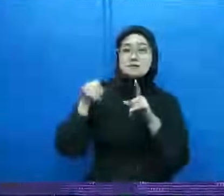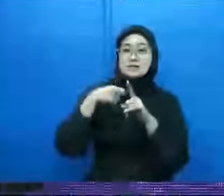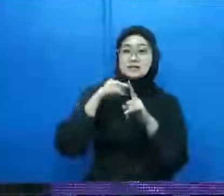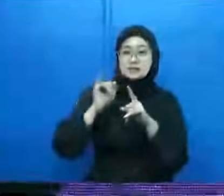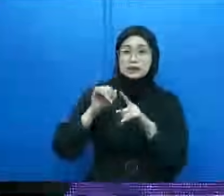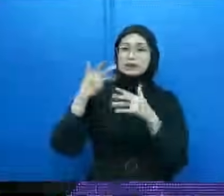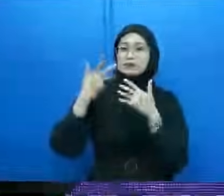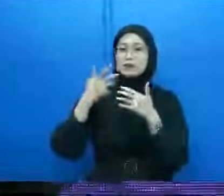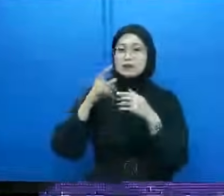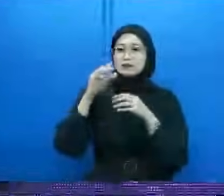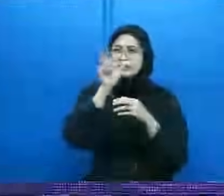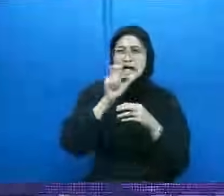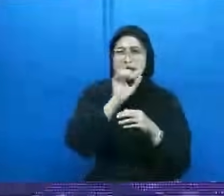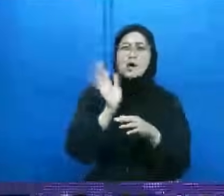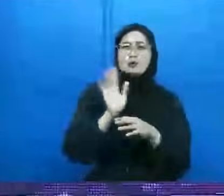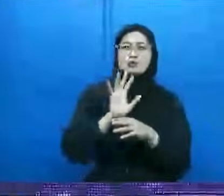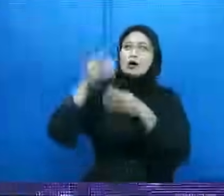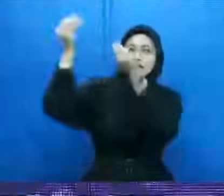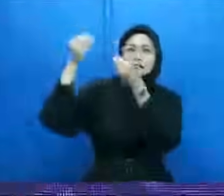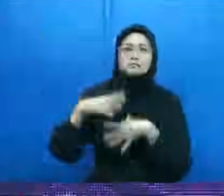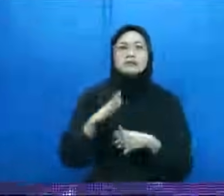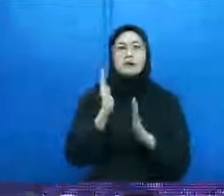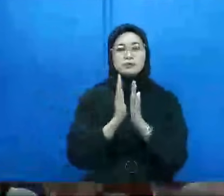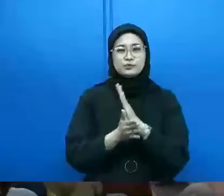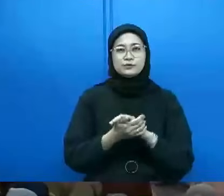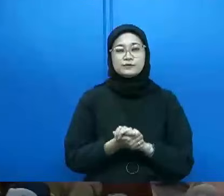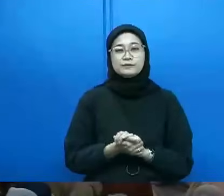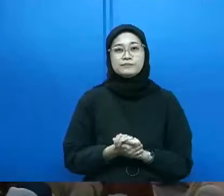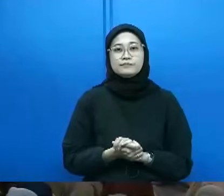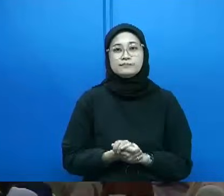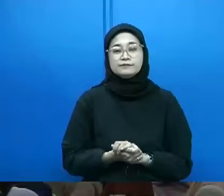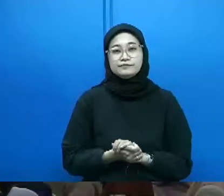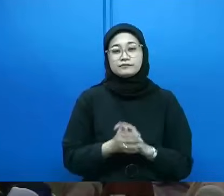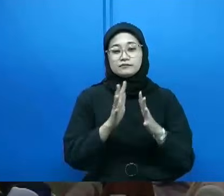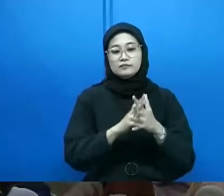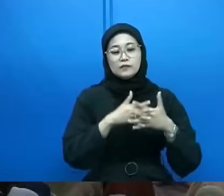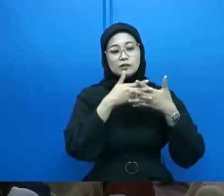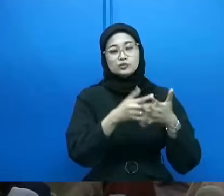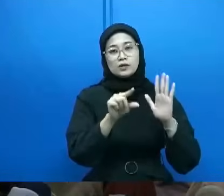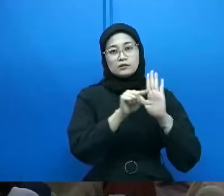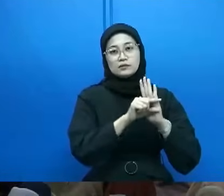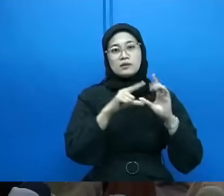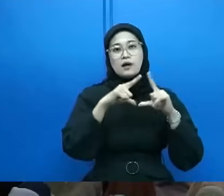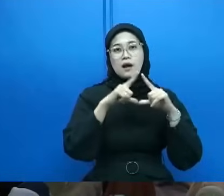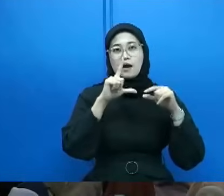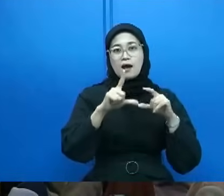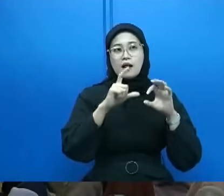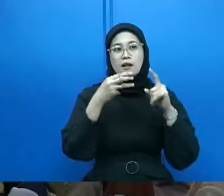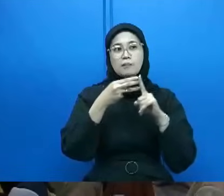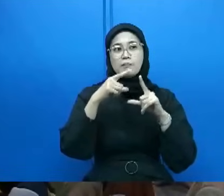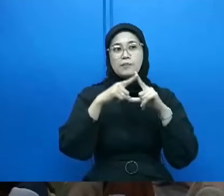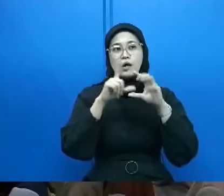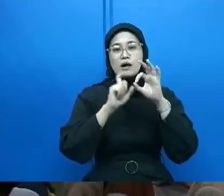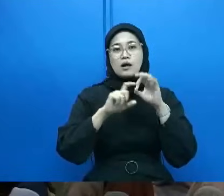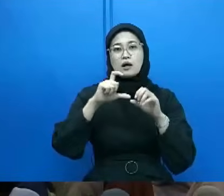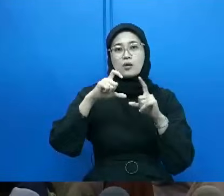sudah diatur akan diturunkan, tapi cara Allah menurunkan kita cari dulu. Dibacakan Al-Baqarah 168. Ya ayyuhan nasu kulu mimma fil